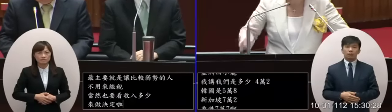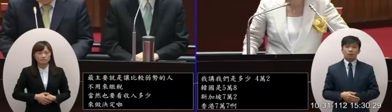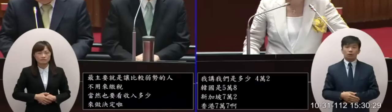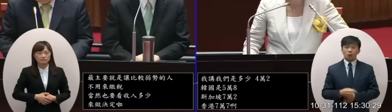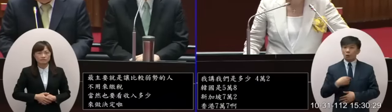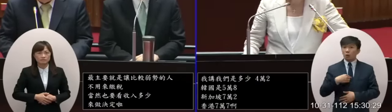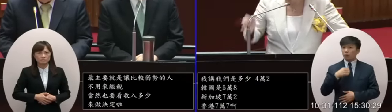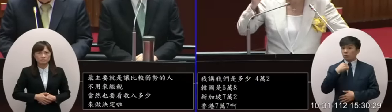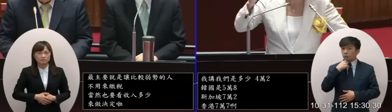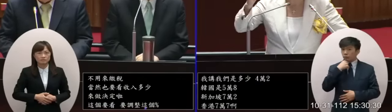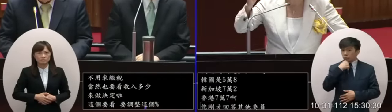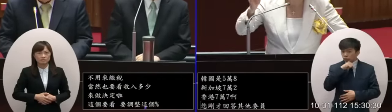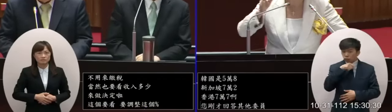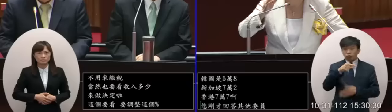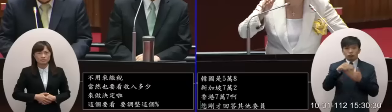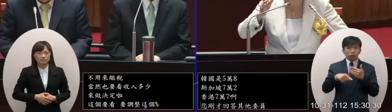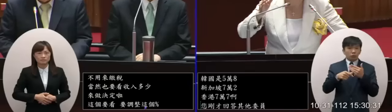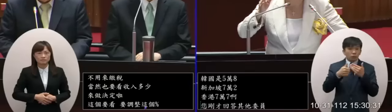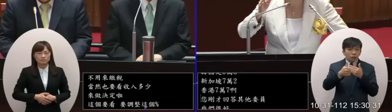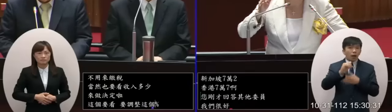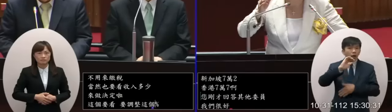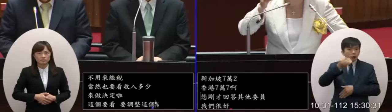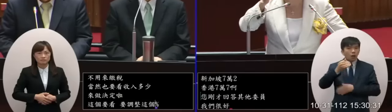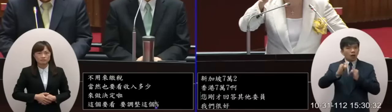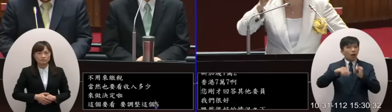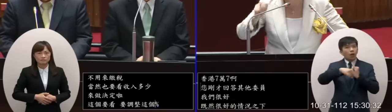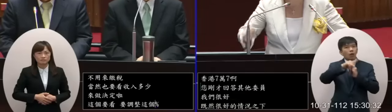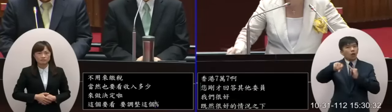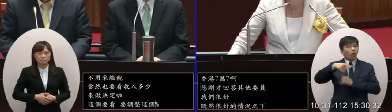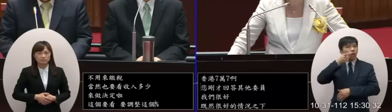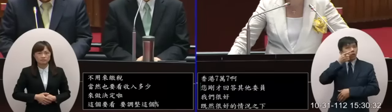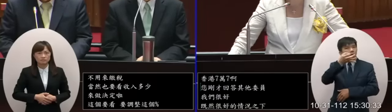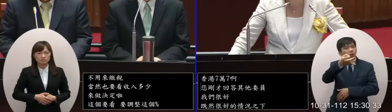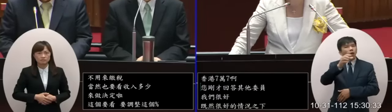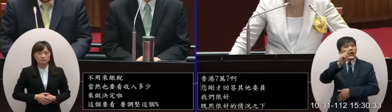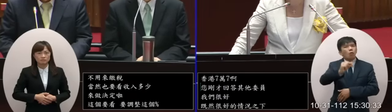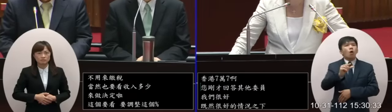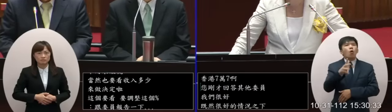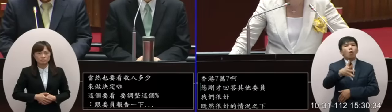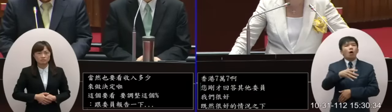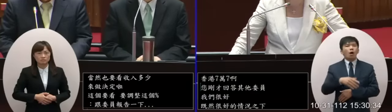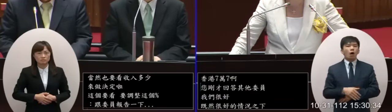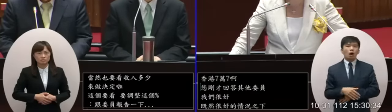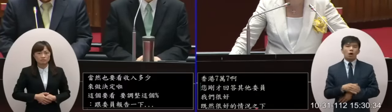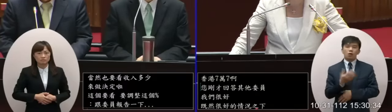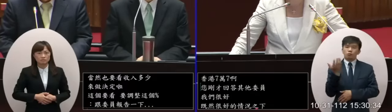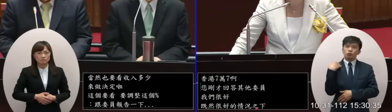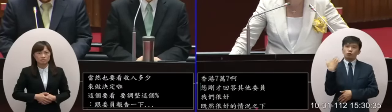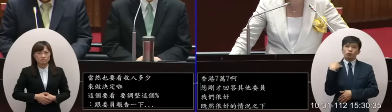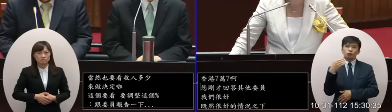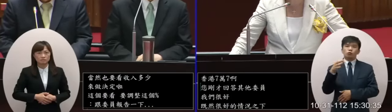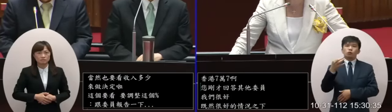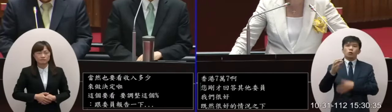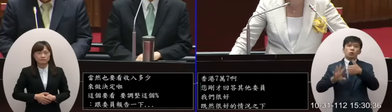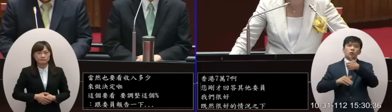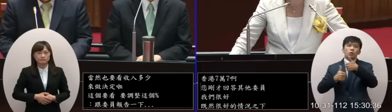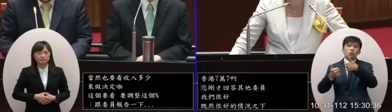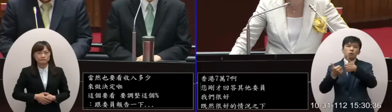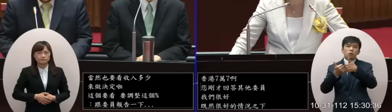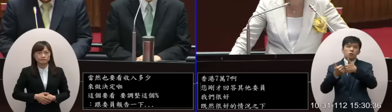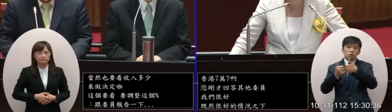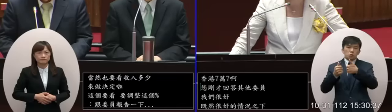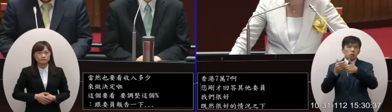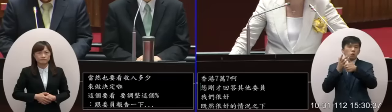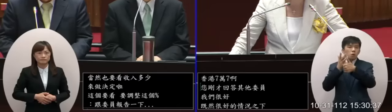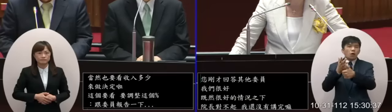我们很好，那为什么我们的薪资这么低？你可能要讲说，那天我们在财委会质询的时候，这个有别的委